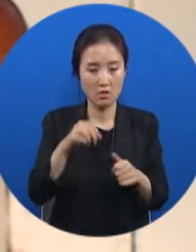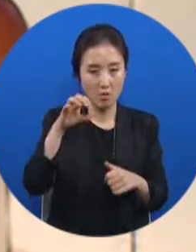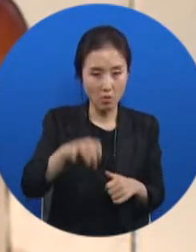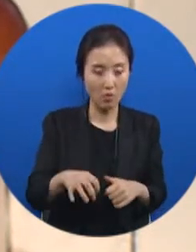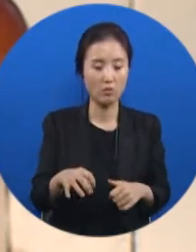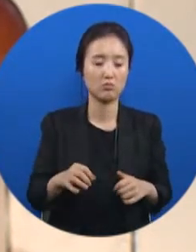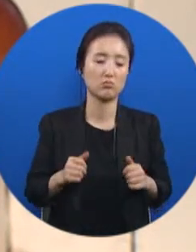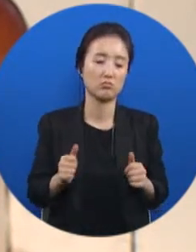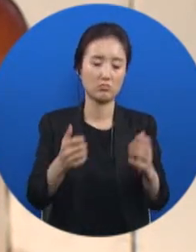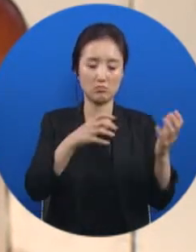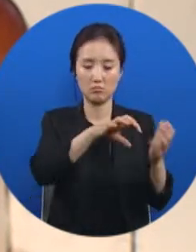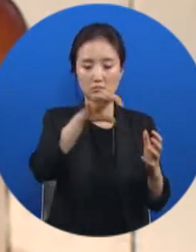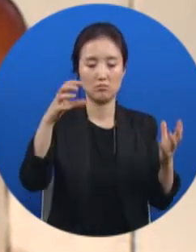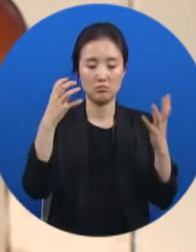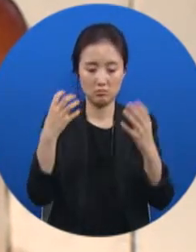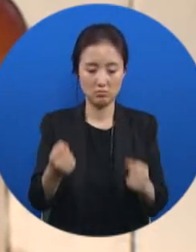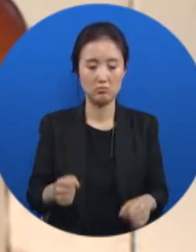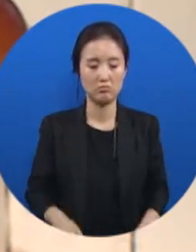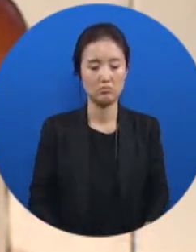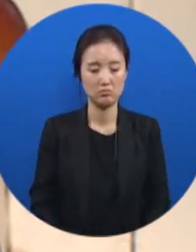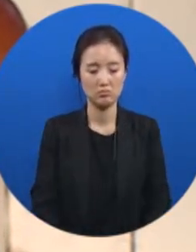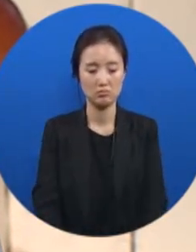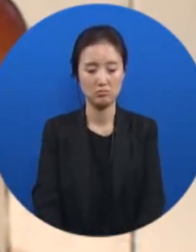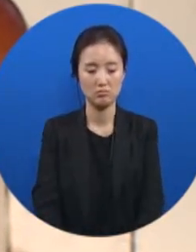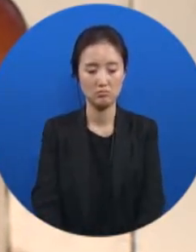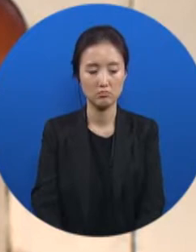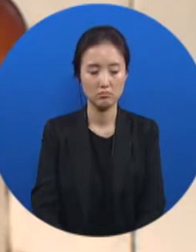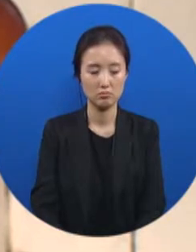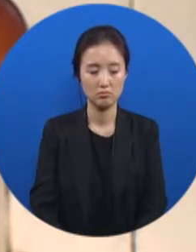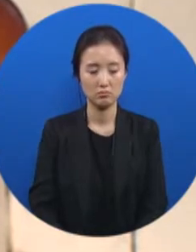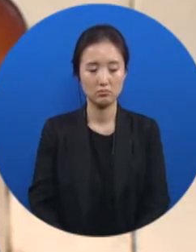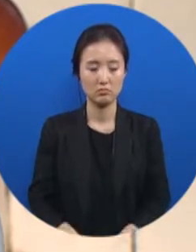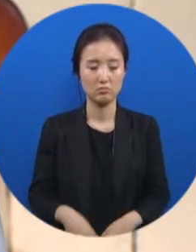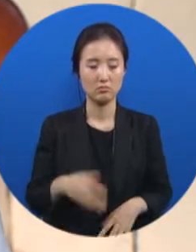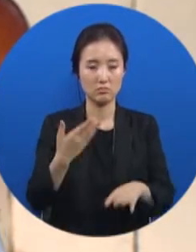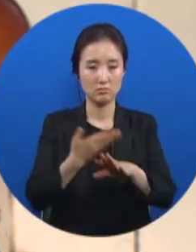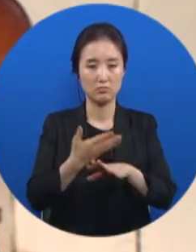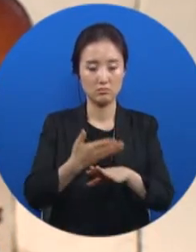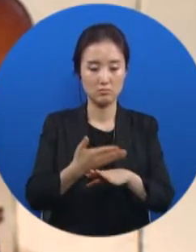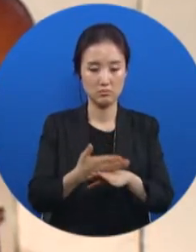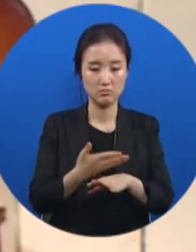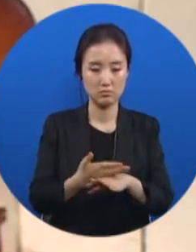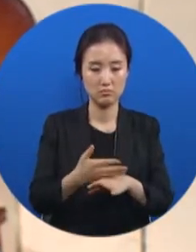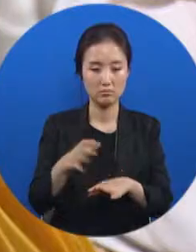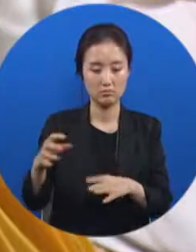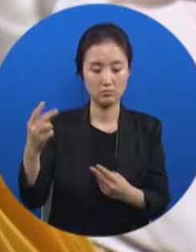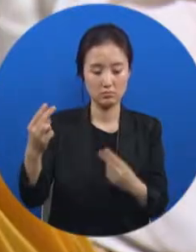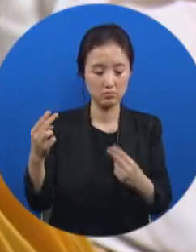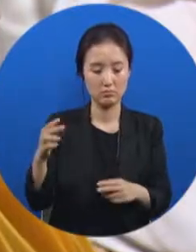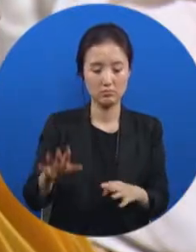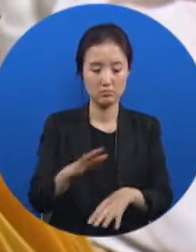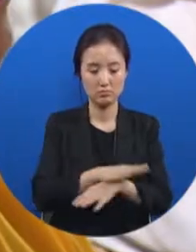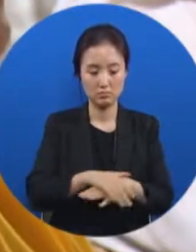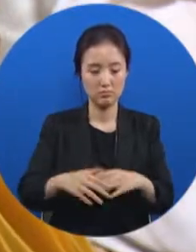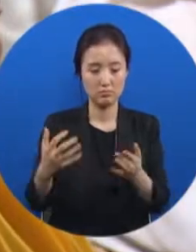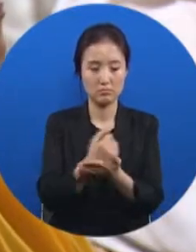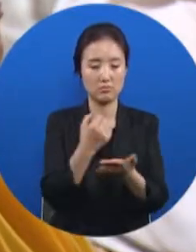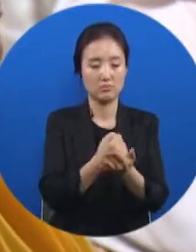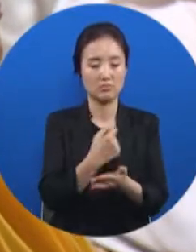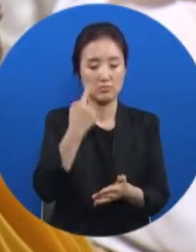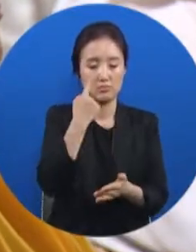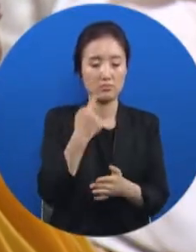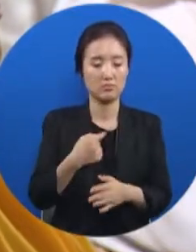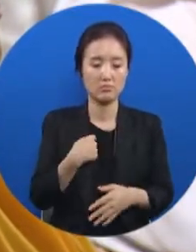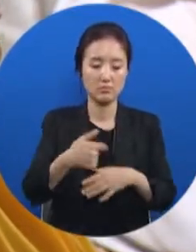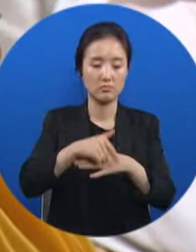지금의 젊은 친구들이 저도 그랬어요. 옛날에는 이왕에 잡는 거 좋은 거 잡자. 지금 바뀌었어요. 우선은 뭐든지 시작을 하자.